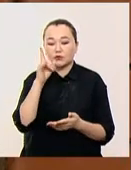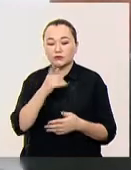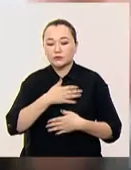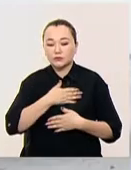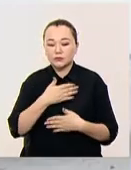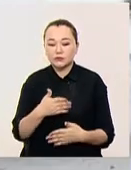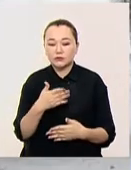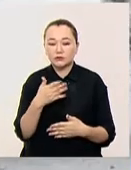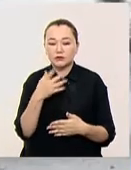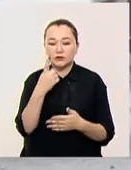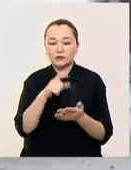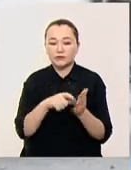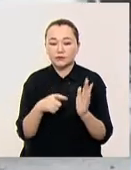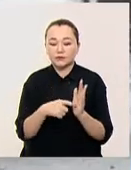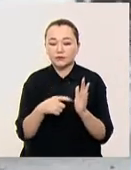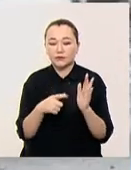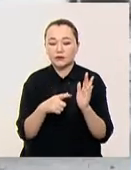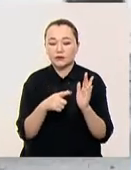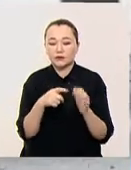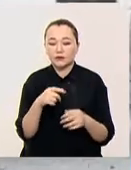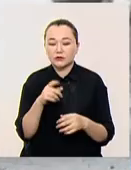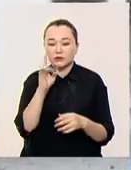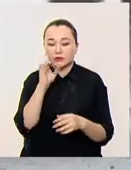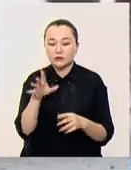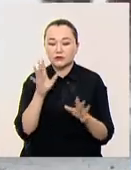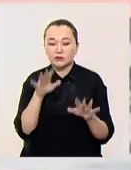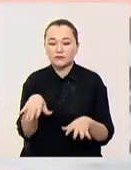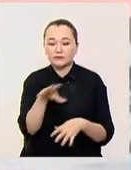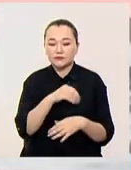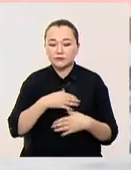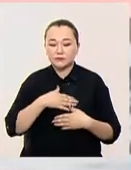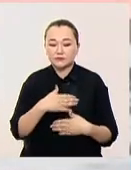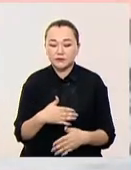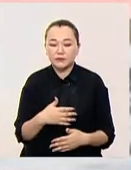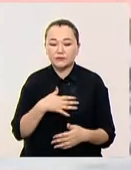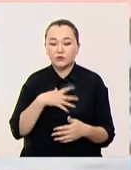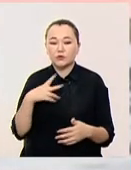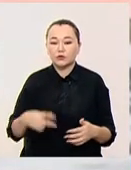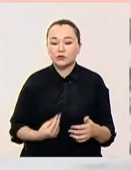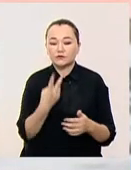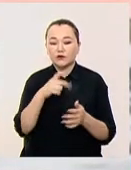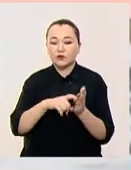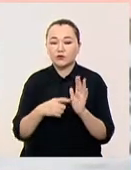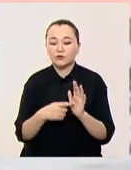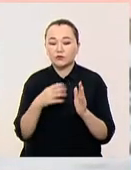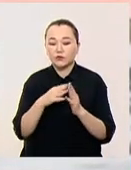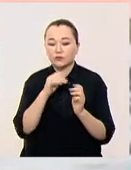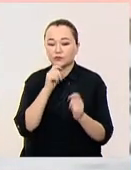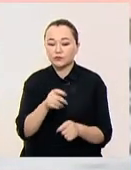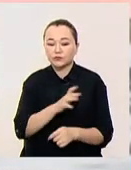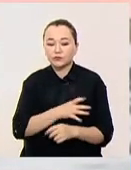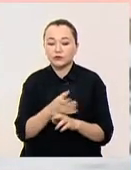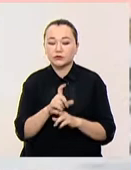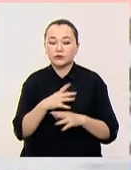Аллаға, бір бөлмей. Жетіп та тәубе, рахмет, бәріне рахмет. Мына қызыма 2 комнаталық үй беріп жатыр.